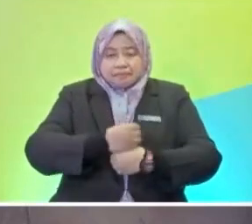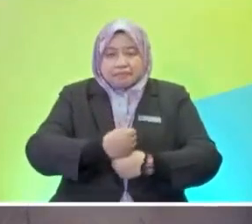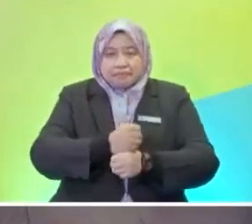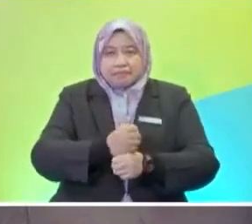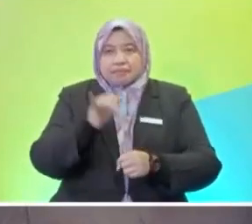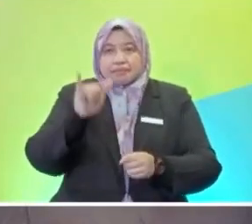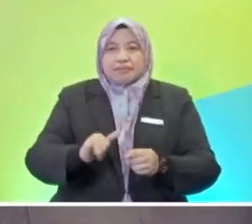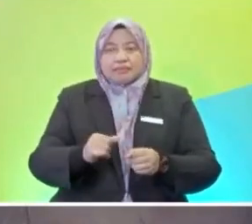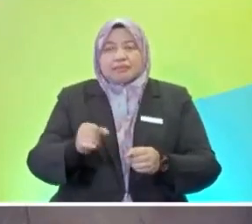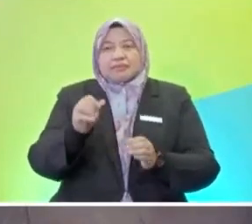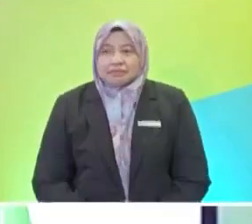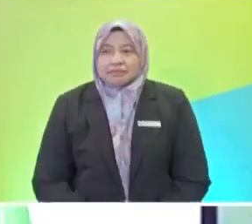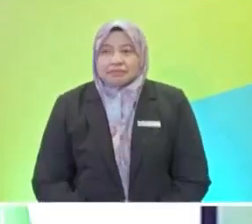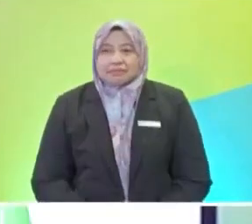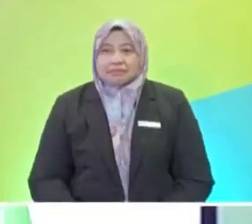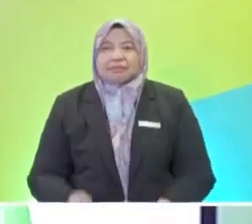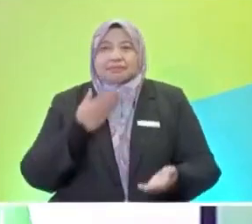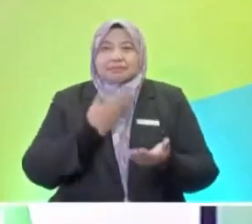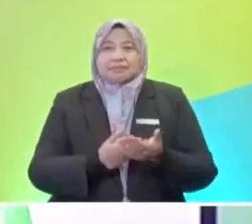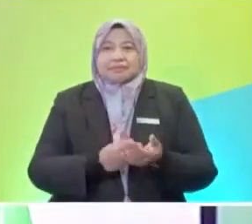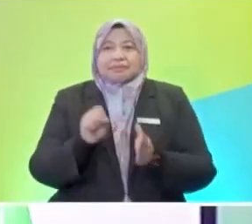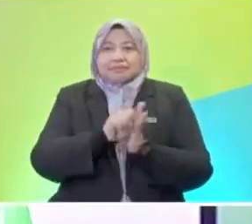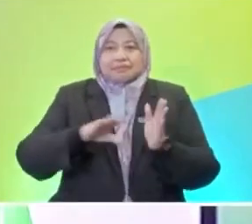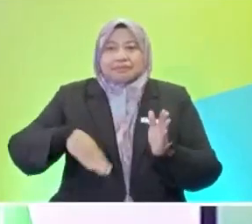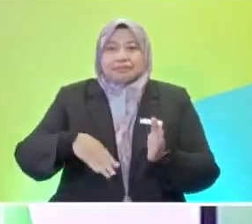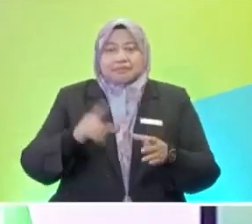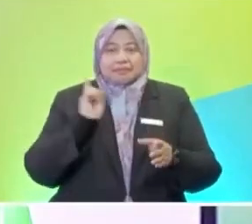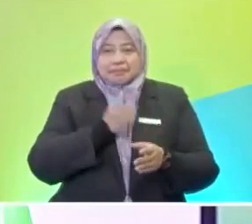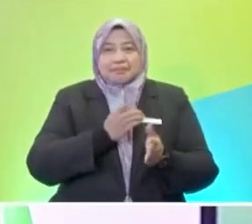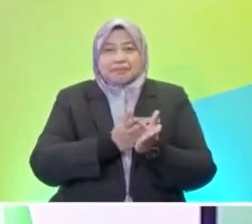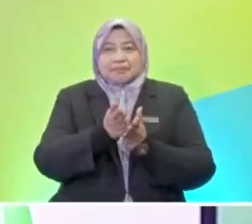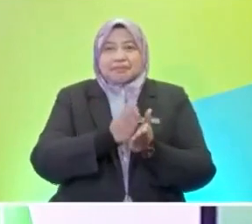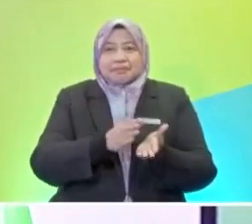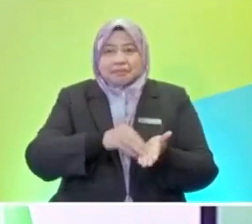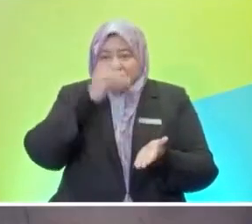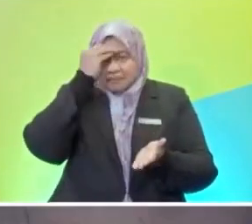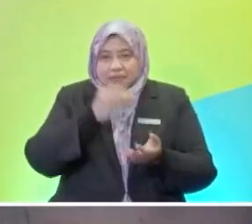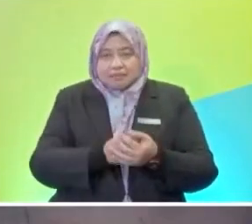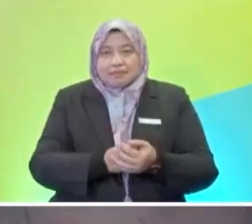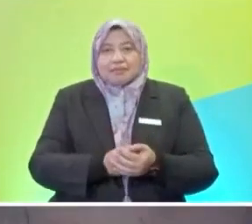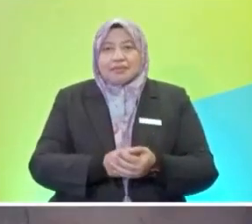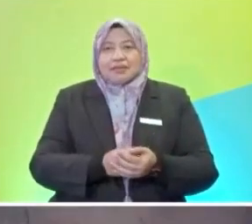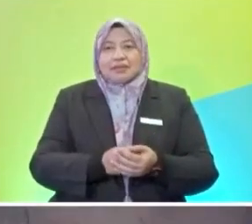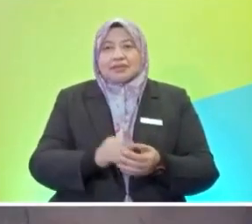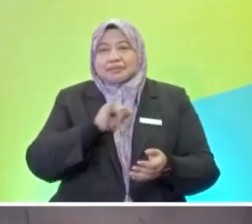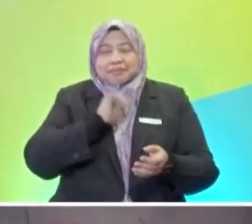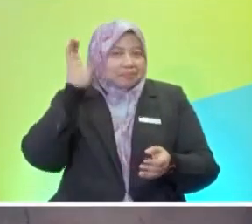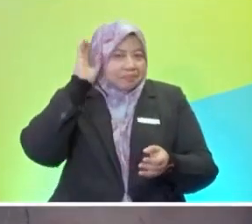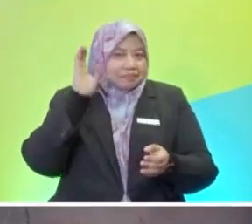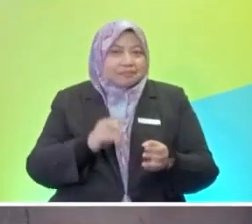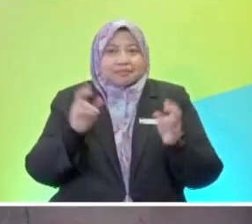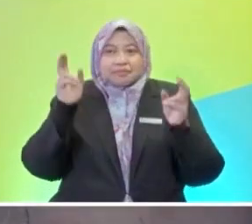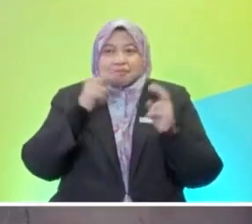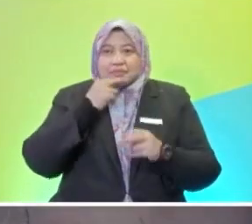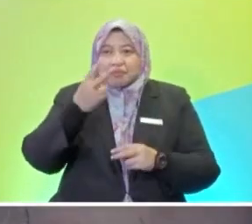menariknya sebelum kita terus kayak TV ini kita Mira dengar terlebih dahulu suara kawan-kawan Mira dalam